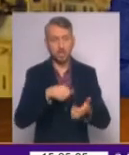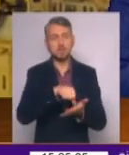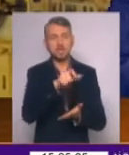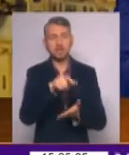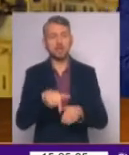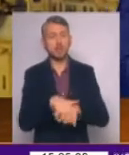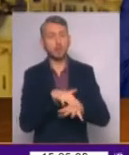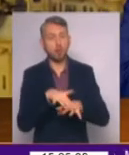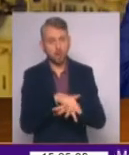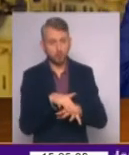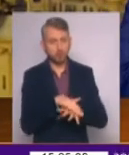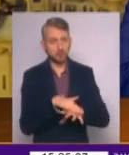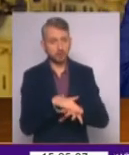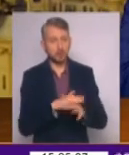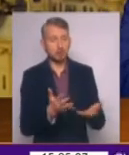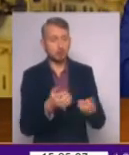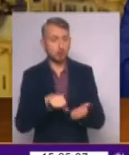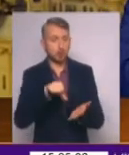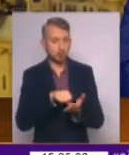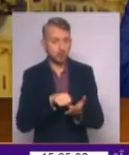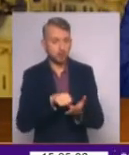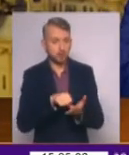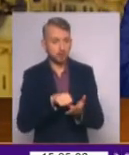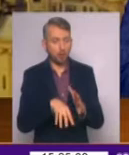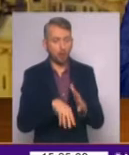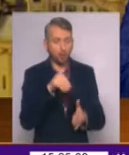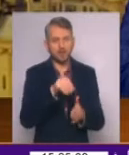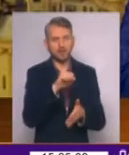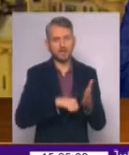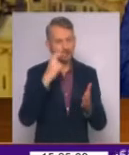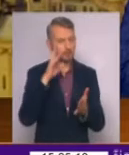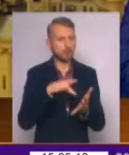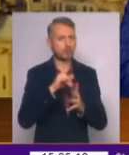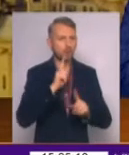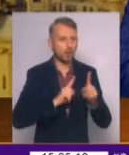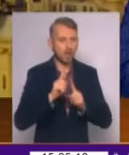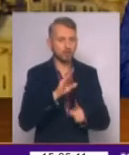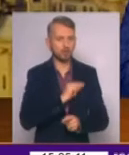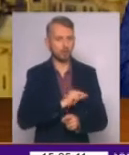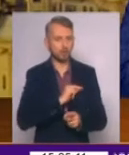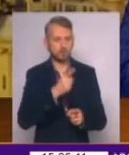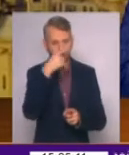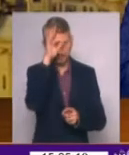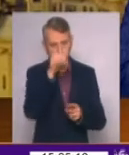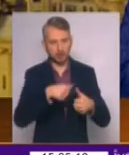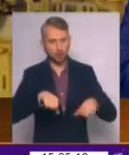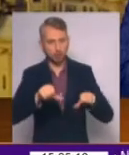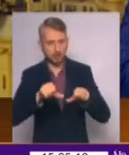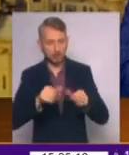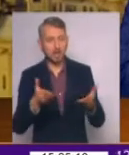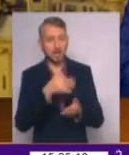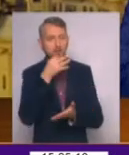громадськості приймають участь обрані від Київської міської ради в роботі поліцейських комісій, яка відповідає